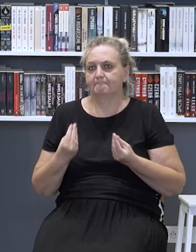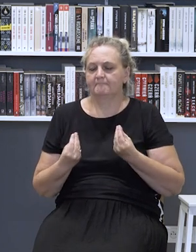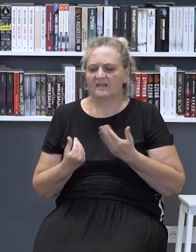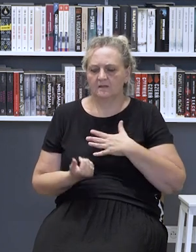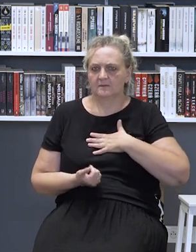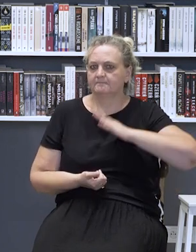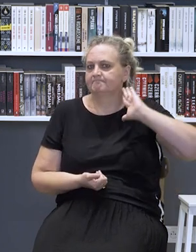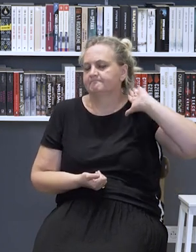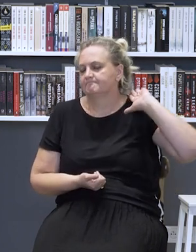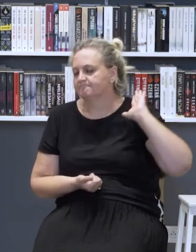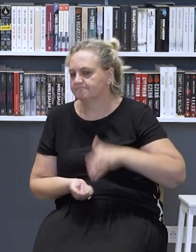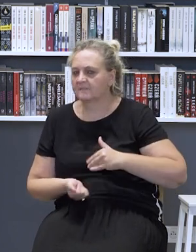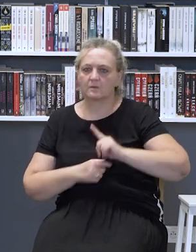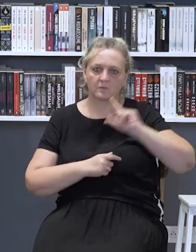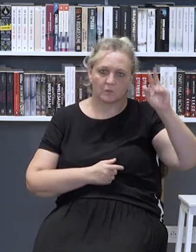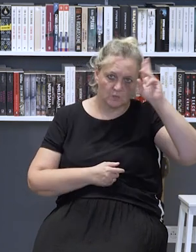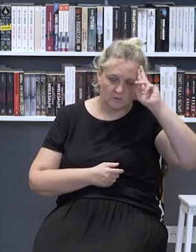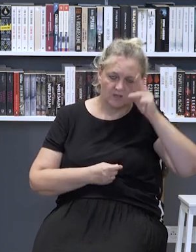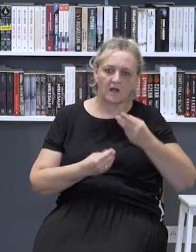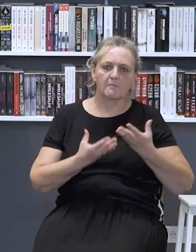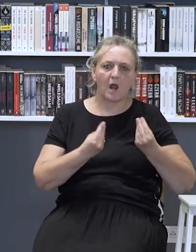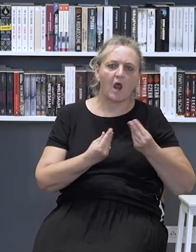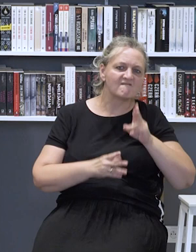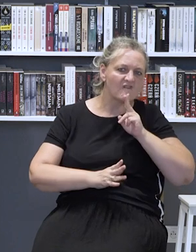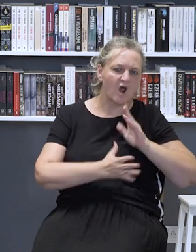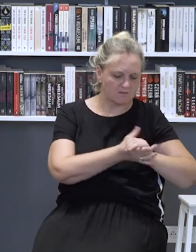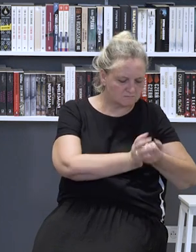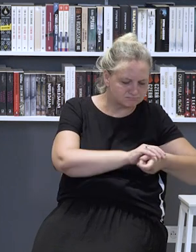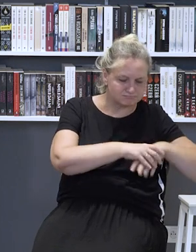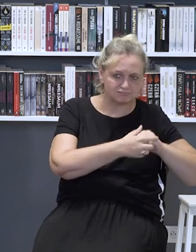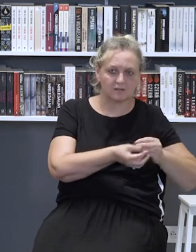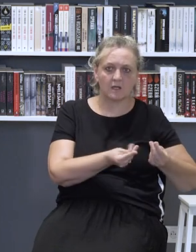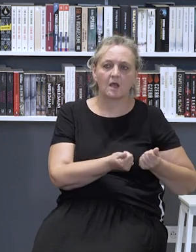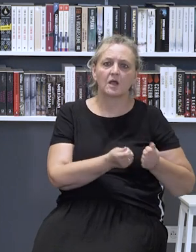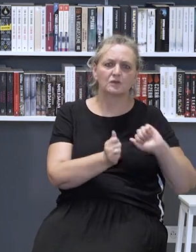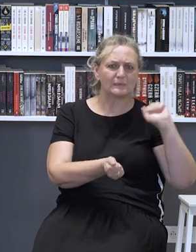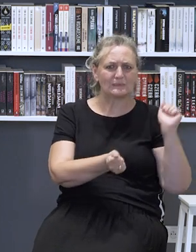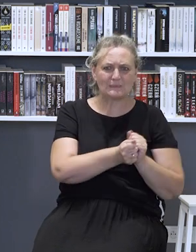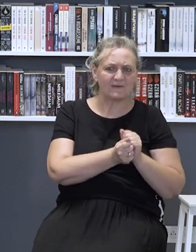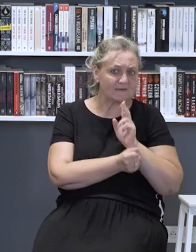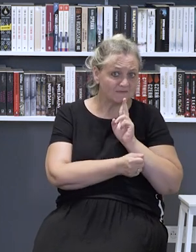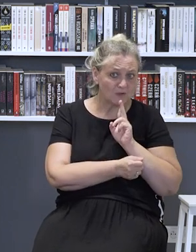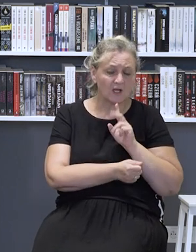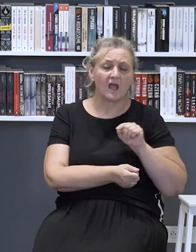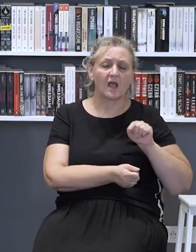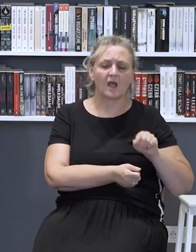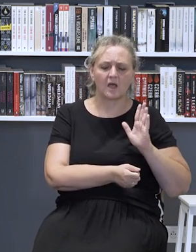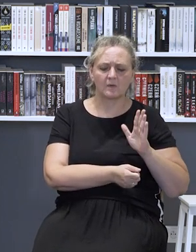bardzo źle się czułam, musiałam wyjść do łazienki, zmoczyć sobie ręce zimną wodą i dojrzewało we mnie